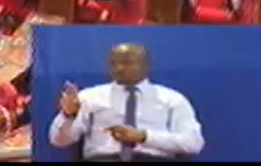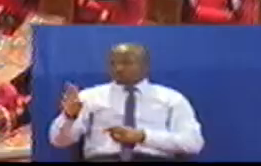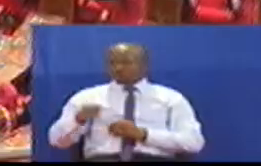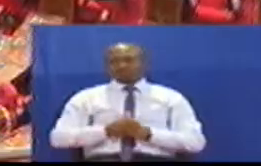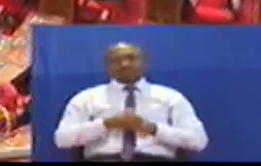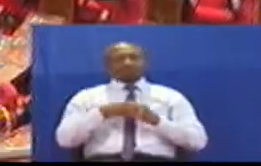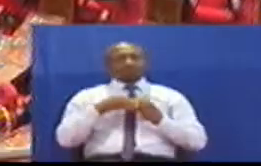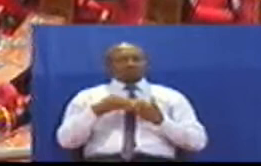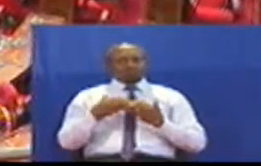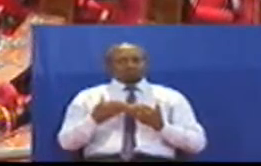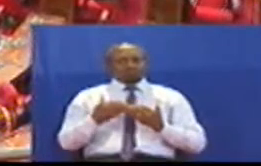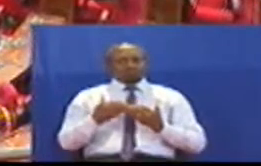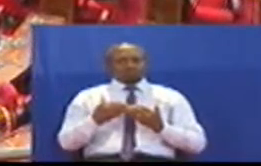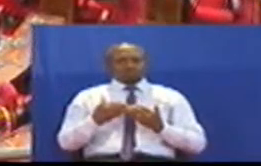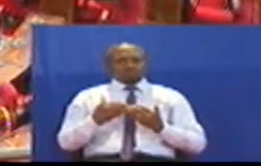Sasa